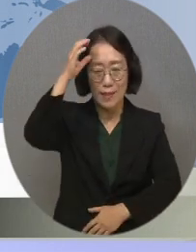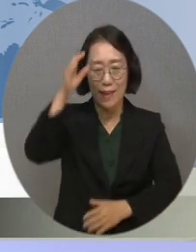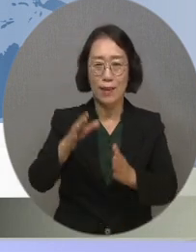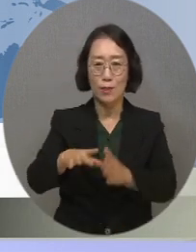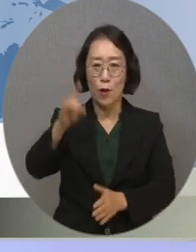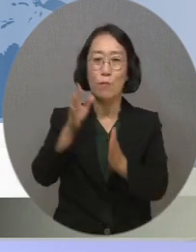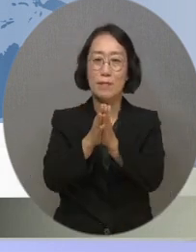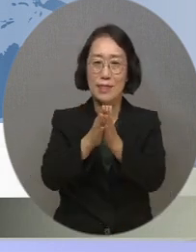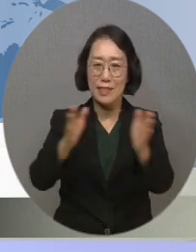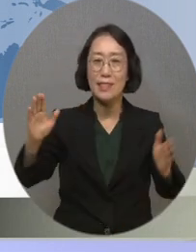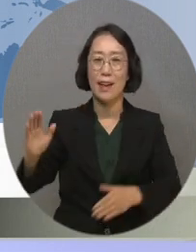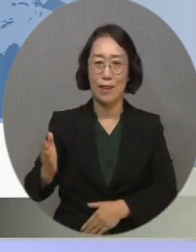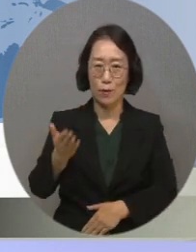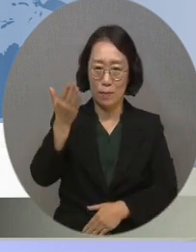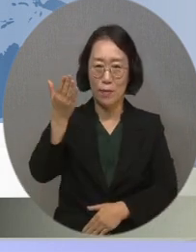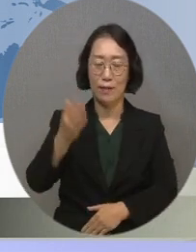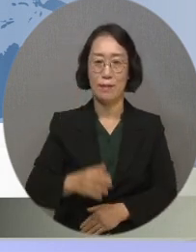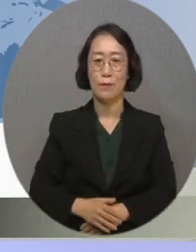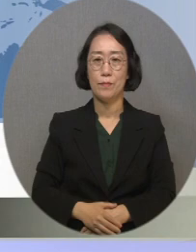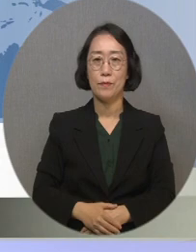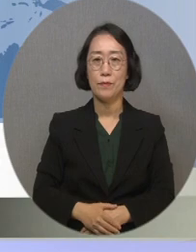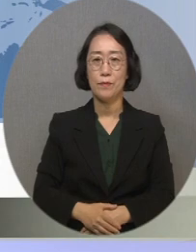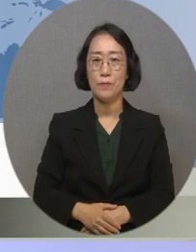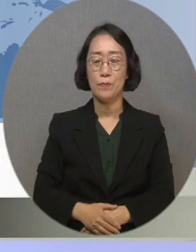출발선에 섰습니다. 박성윤 기자입니다.